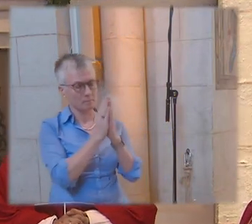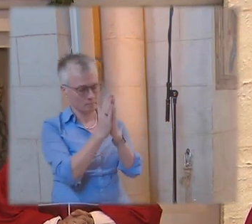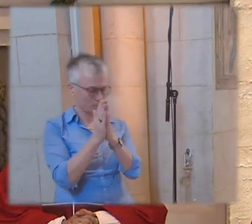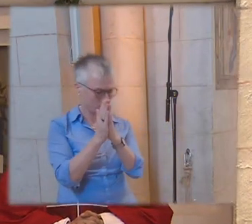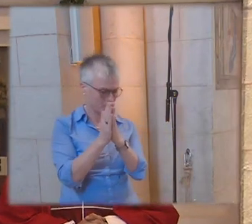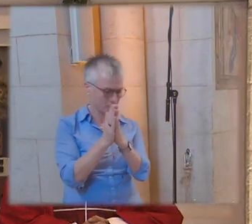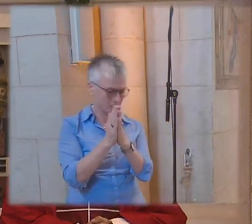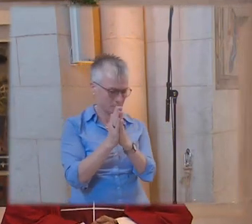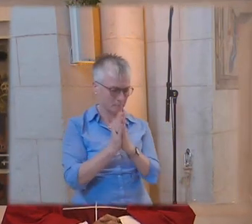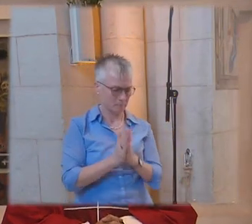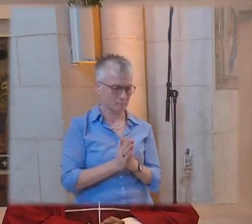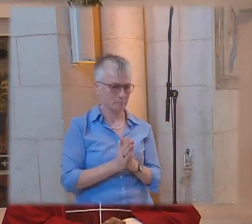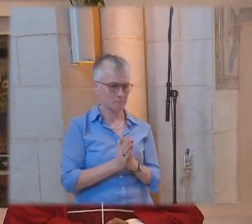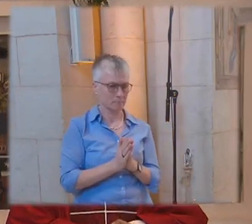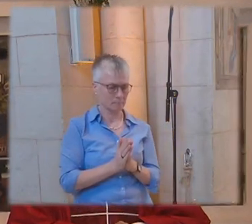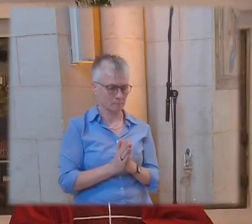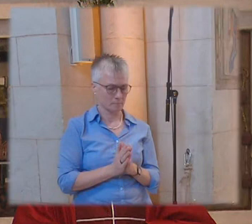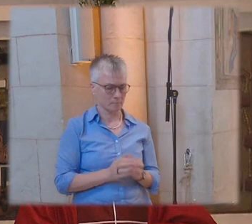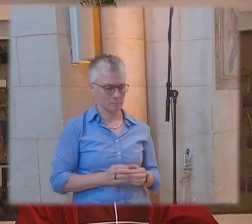Lasset uns beten.